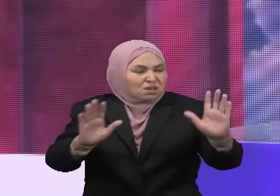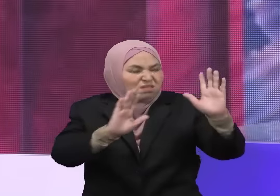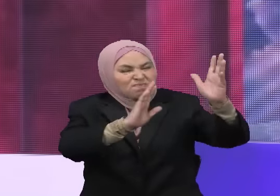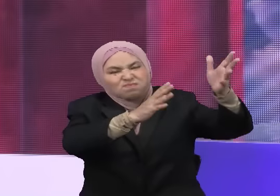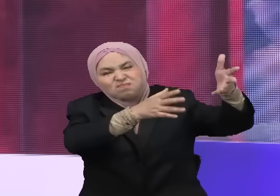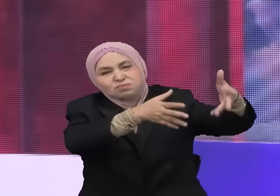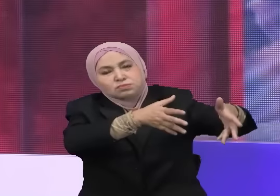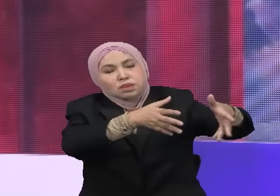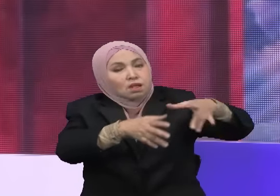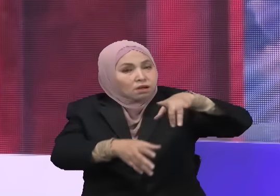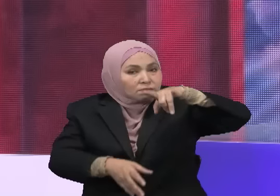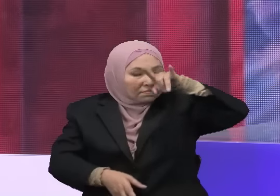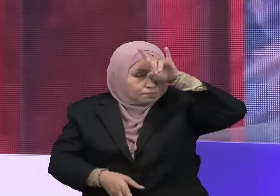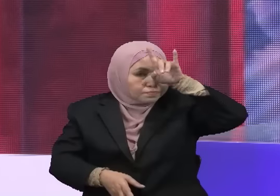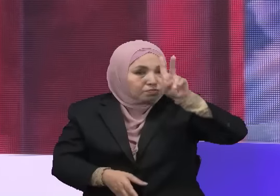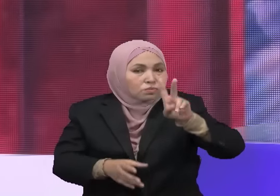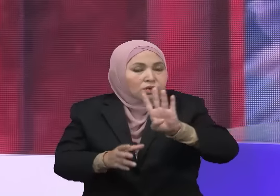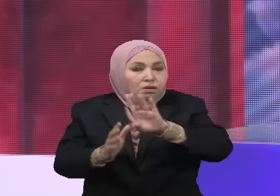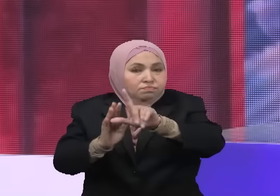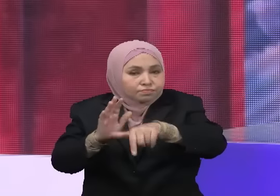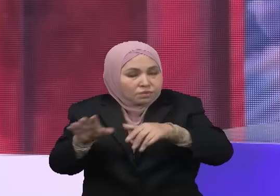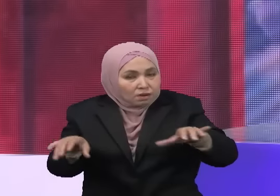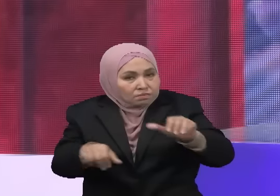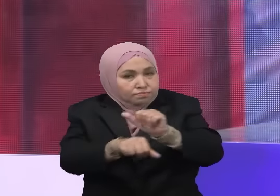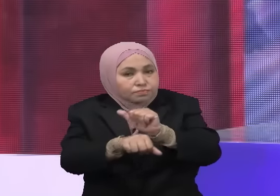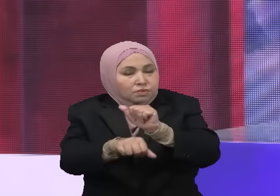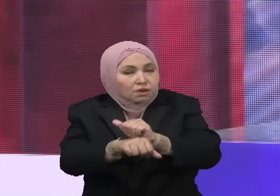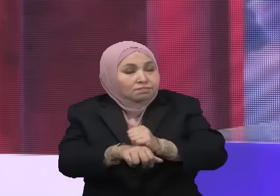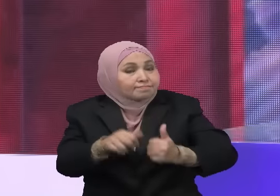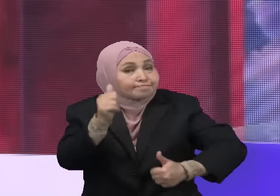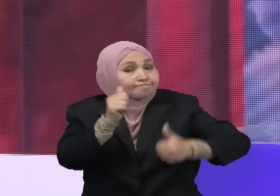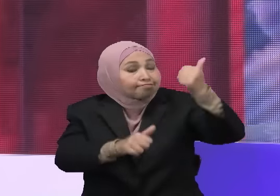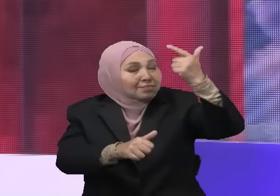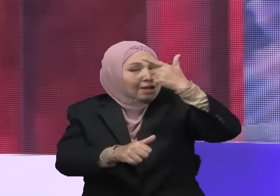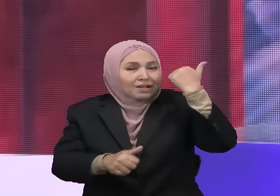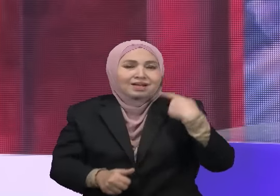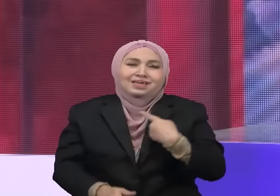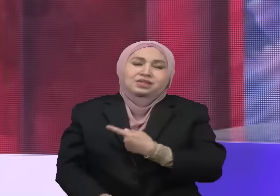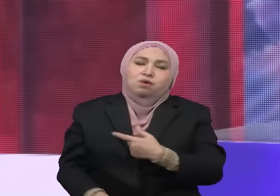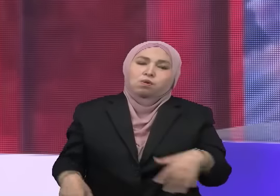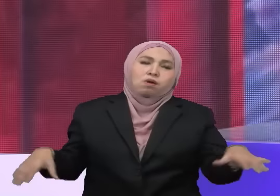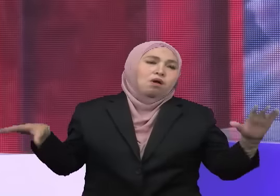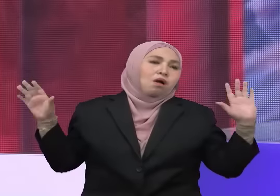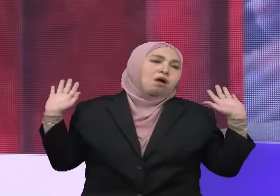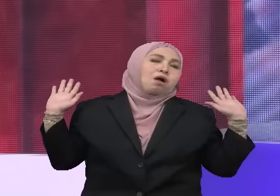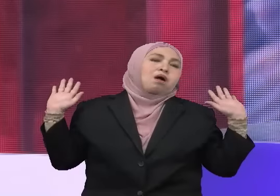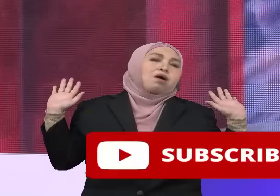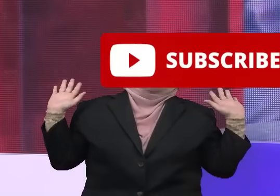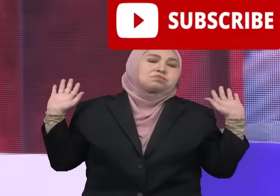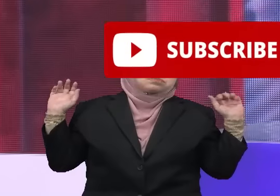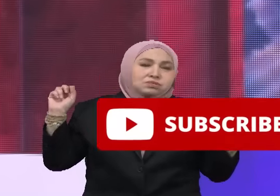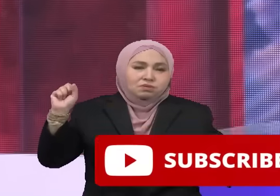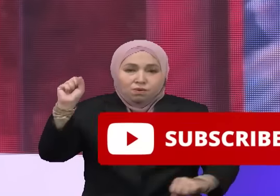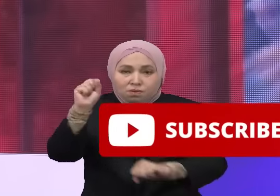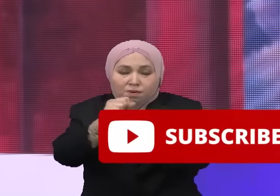dibiarkan syaitan 24 jam yang buat kerja, dia menang kerana kita give up ataupun menyokong